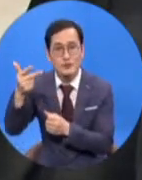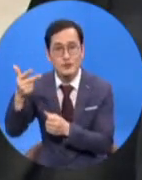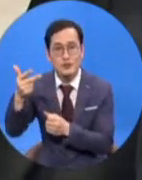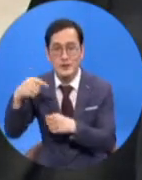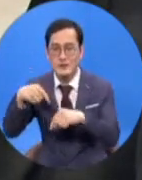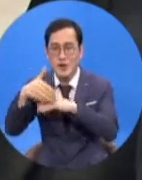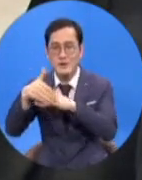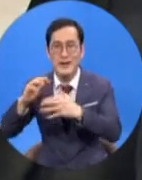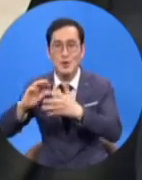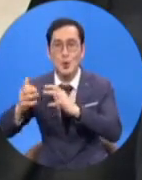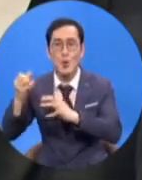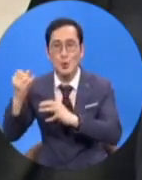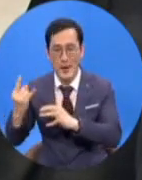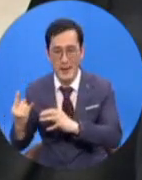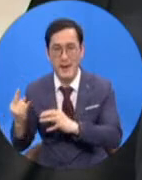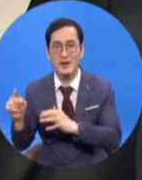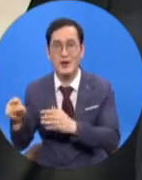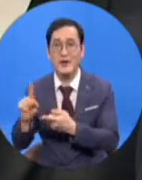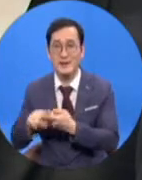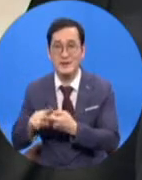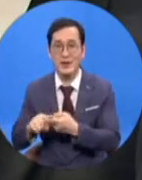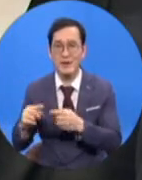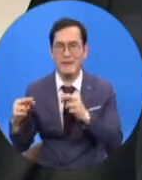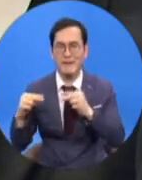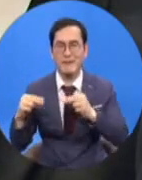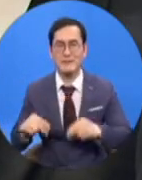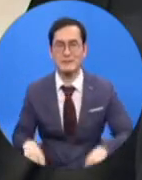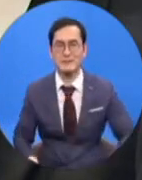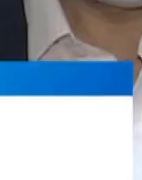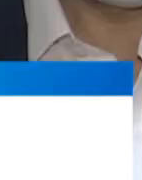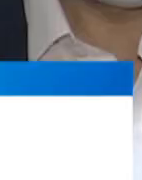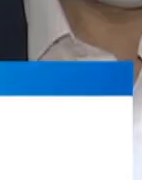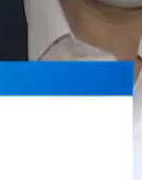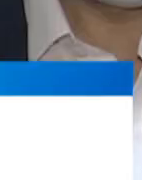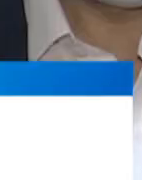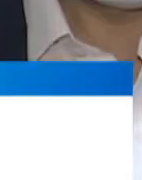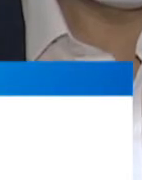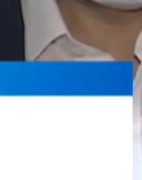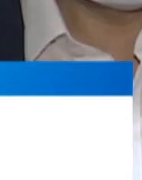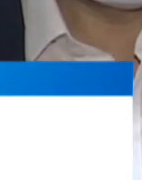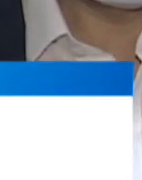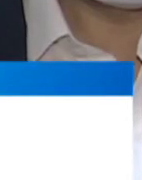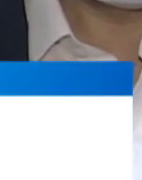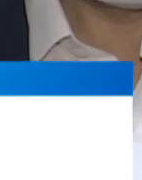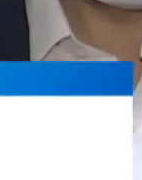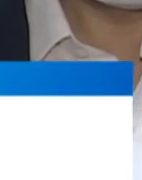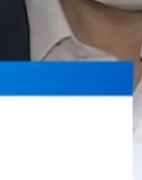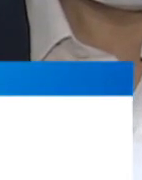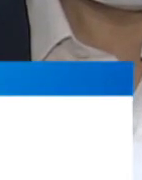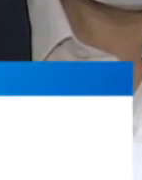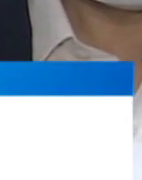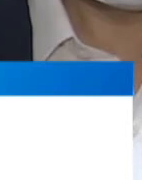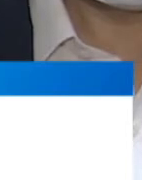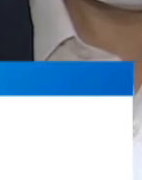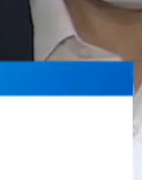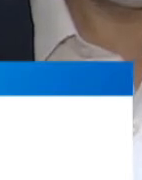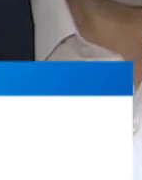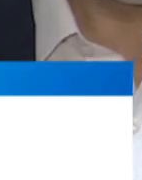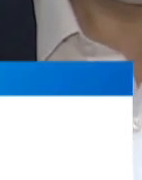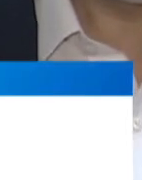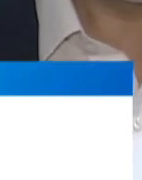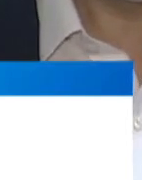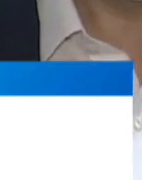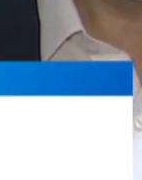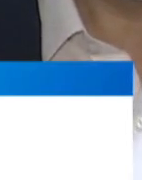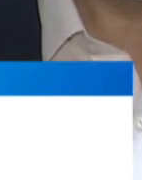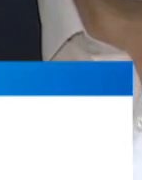정책토론회 조 이와 관련된 이야기 잠시 들어보시죠 요청이 오고 1부 측에서 얘기가 있으면